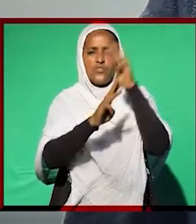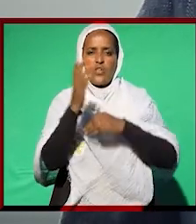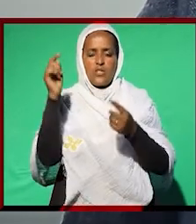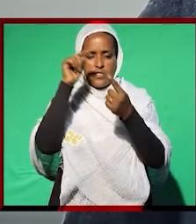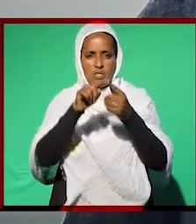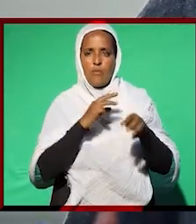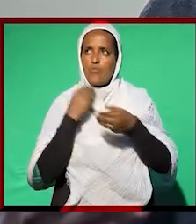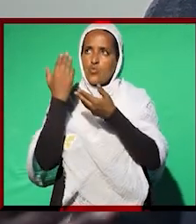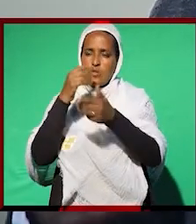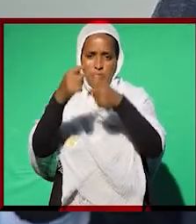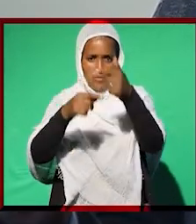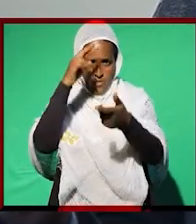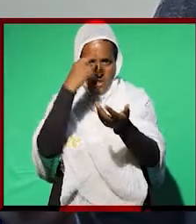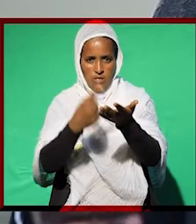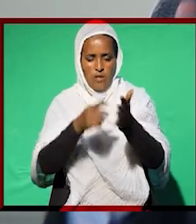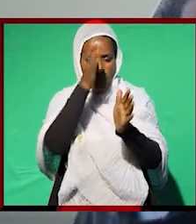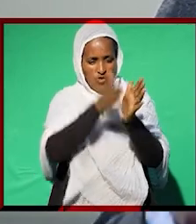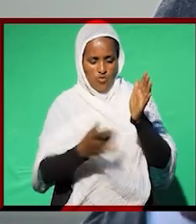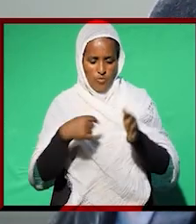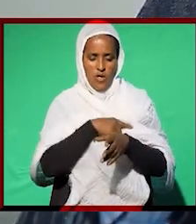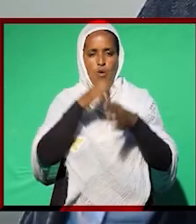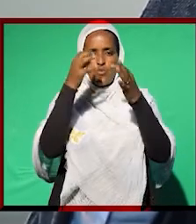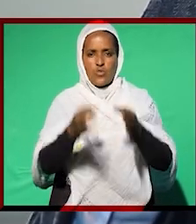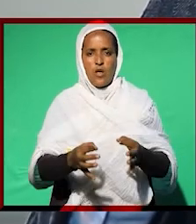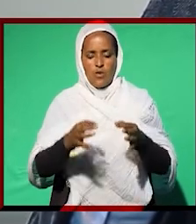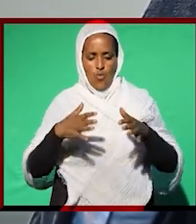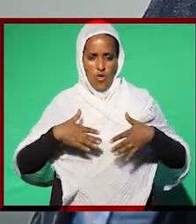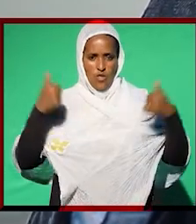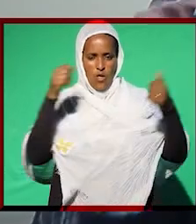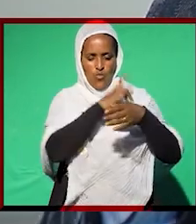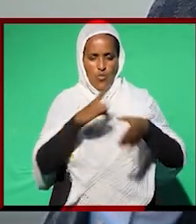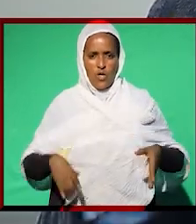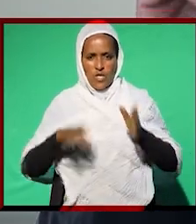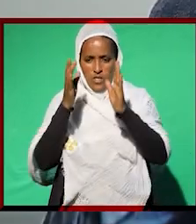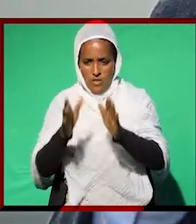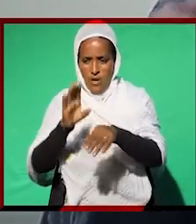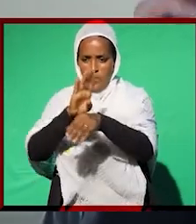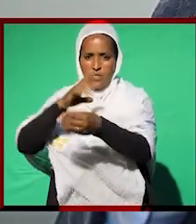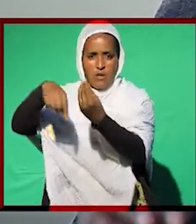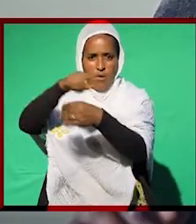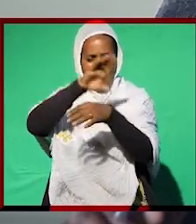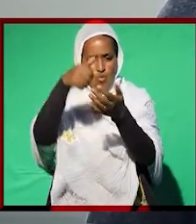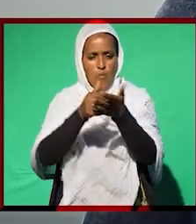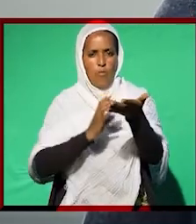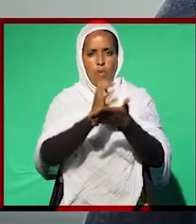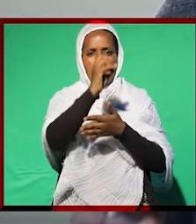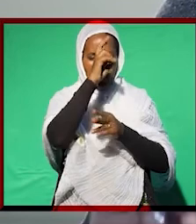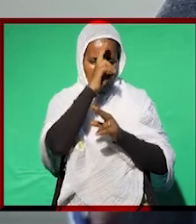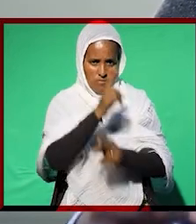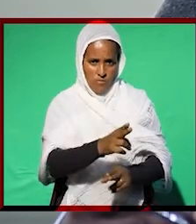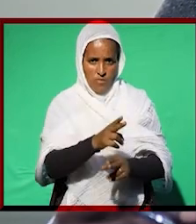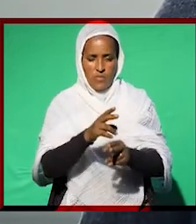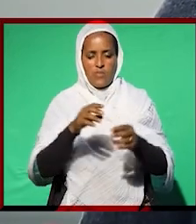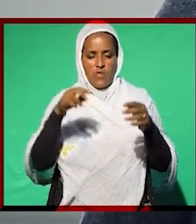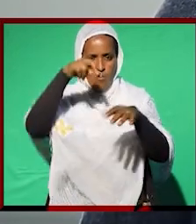መገዛት ያስቸግረናል። እስከ ሰማዕትነት የምንሄደው ለዛ ነው። እና የሚፈጸመው በእኛ ውሳኔ ነው። ወጣቶች፣ ምእመናን፣ አጥቢያዎች ሁሉ